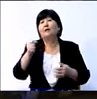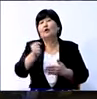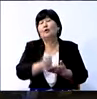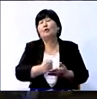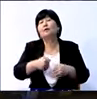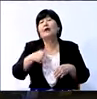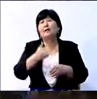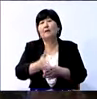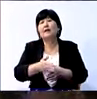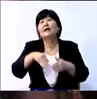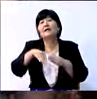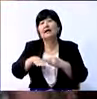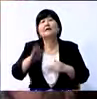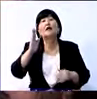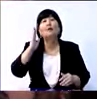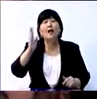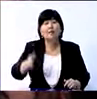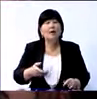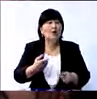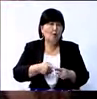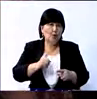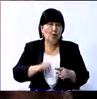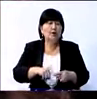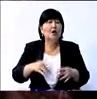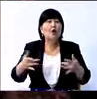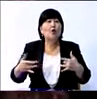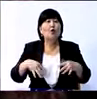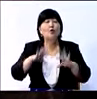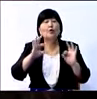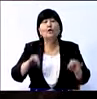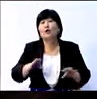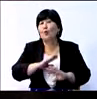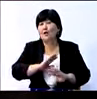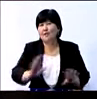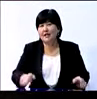бәз қалпында сақталып қалмақ. Өйткені өнер өлмейді.